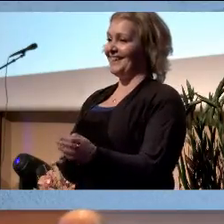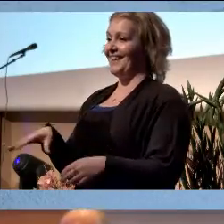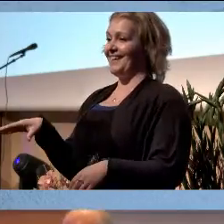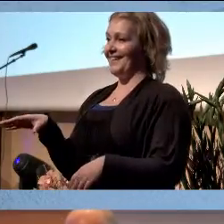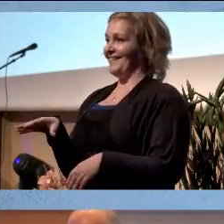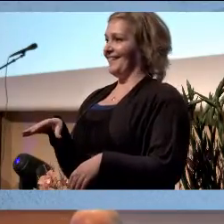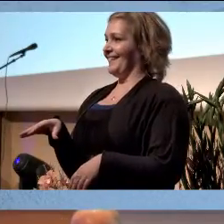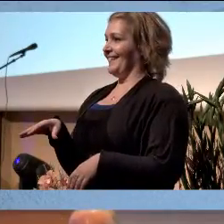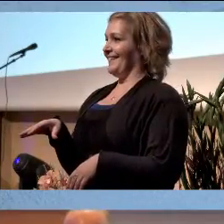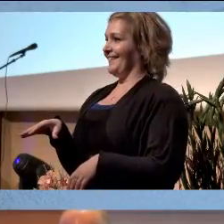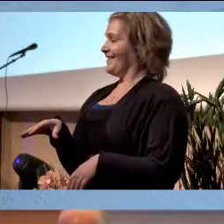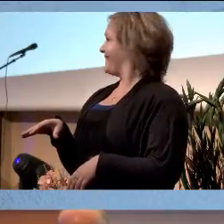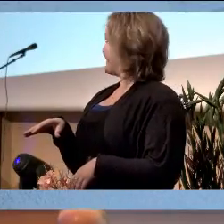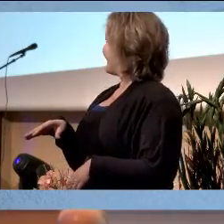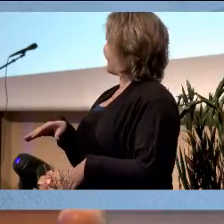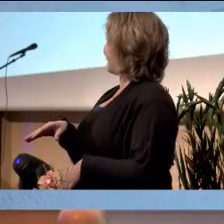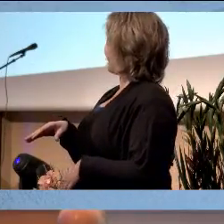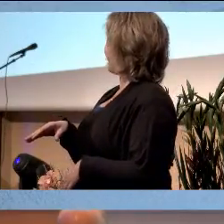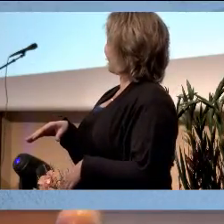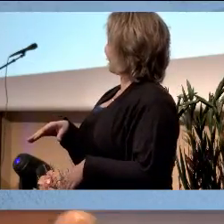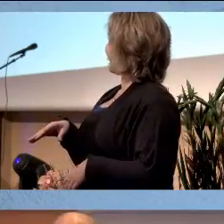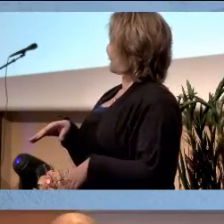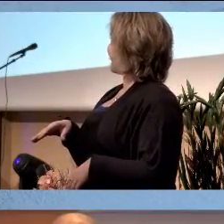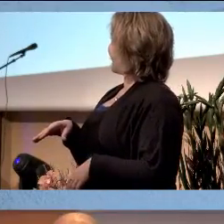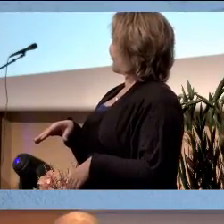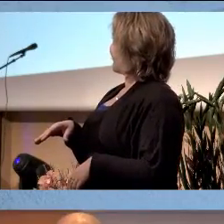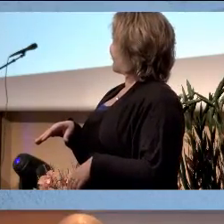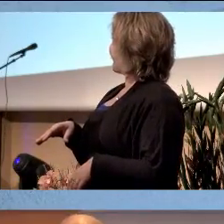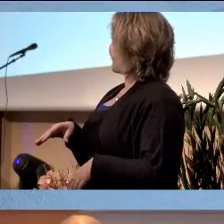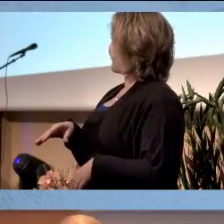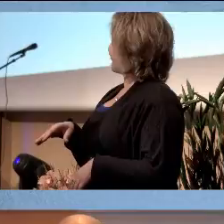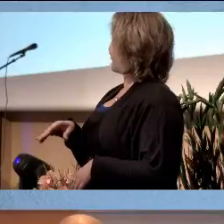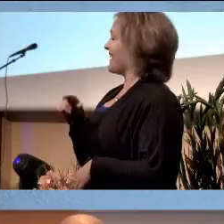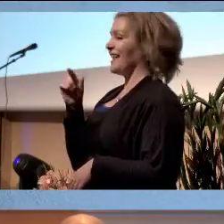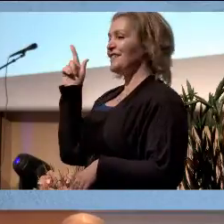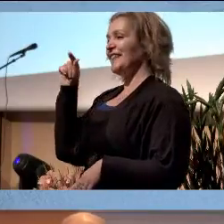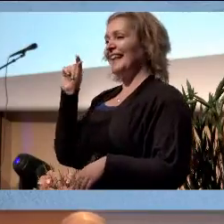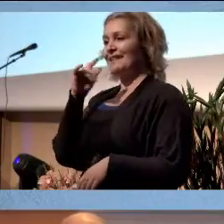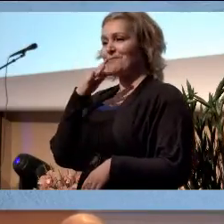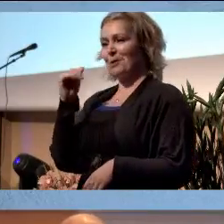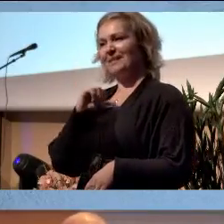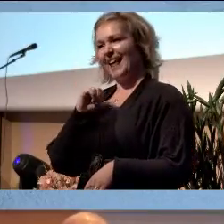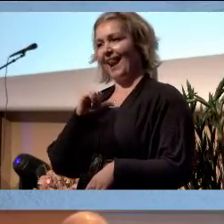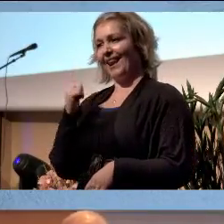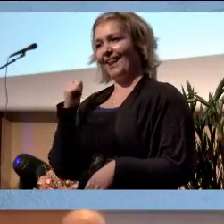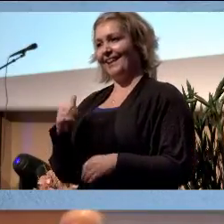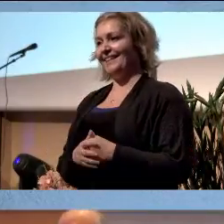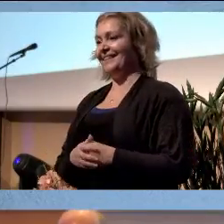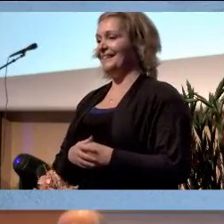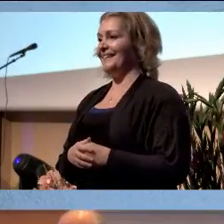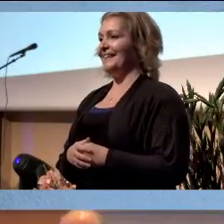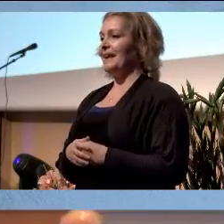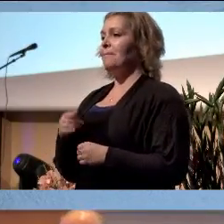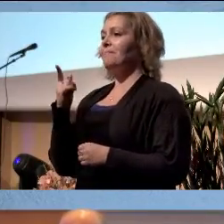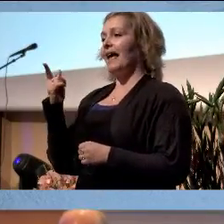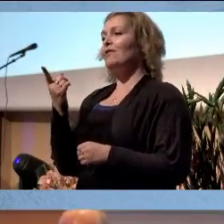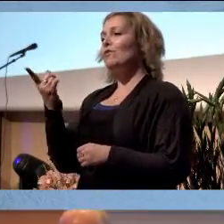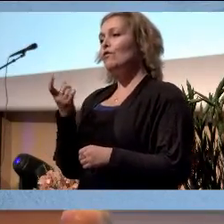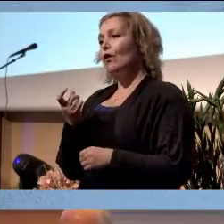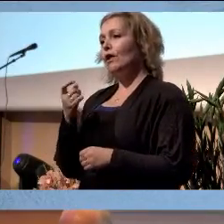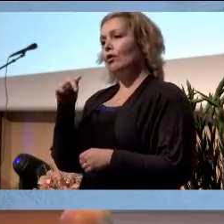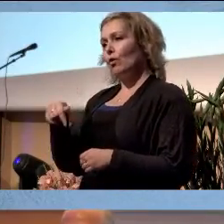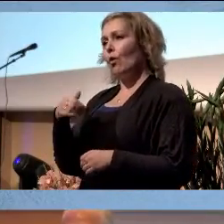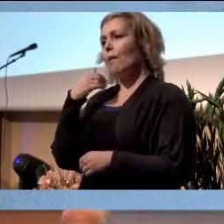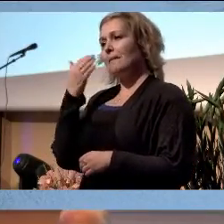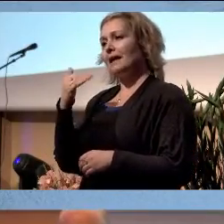Alle jeg jobber med synes jeg kommer med veldig mange dumme ordspill, men jeg synes det er litt morsomt selv. Det er en utfordring at det